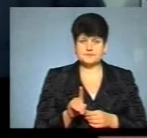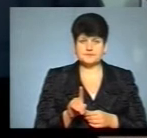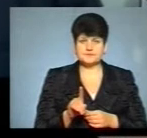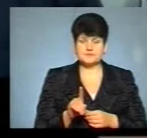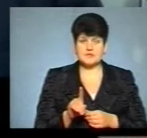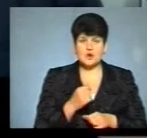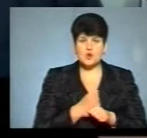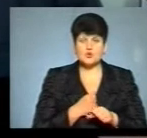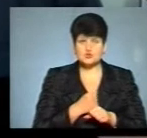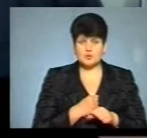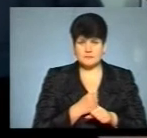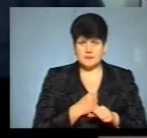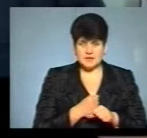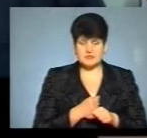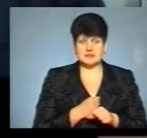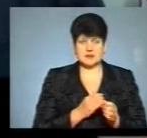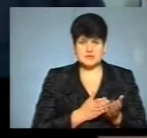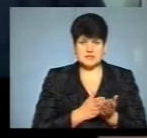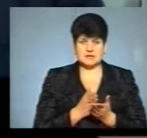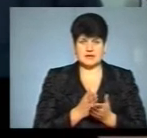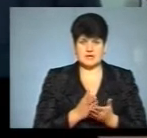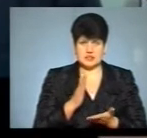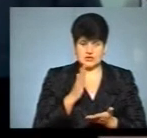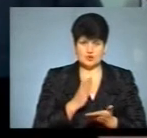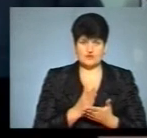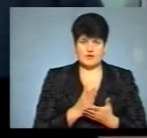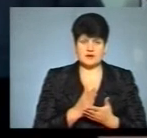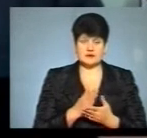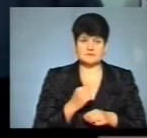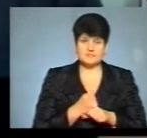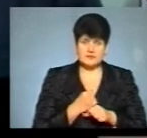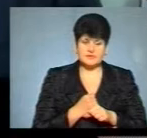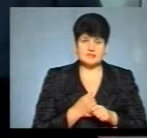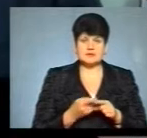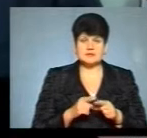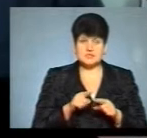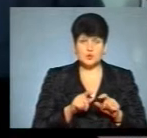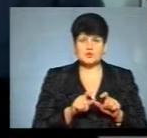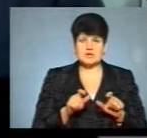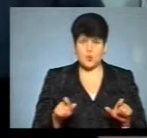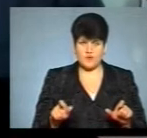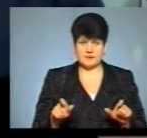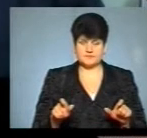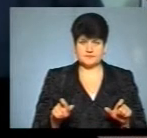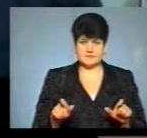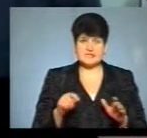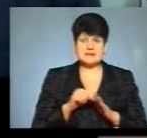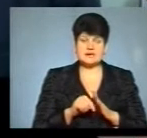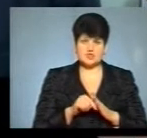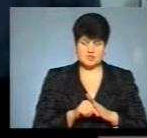десь розробити певну стратегію існування чи функціонування даної установи.